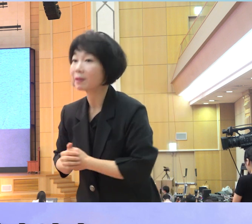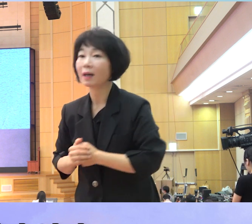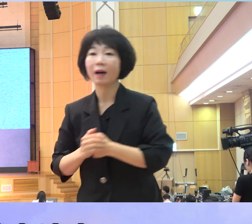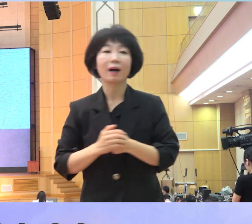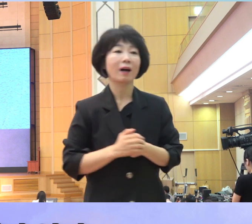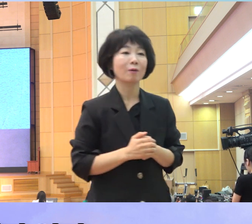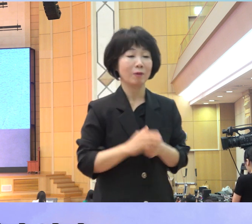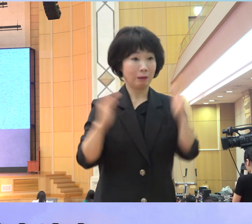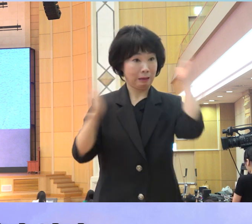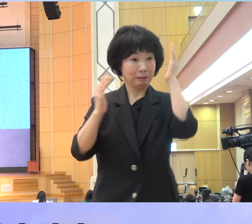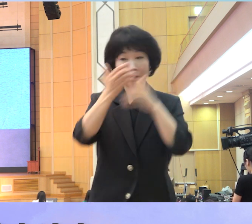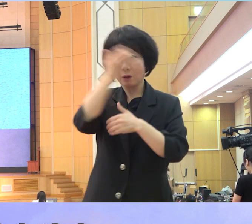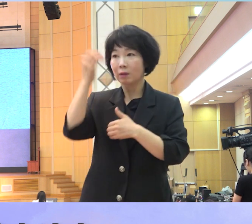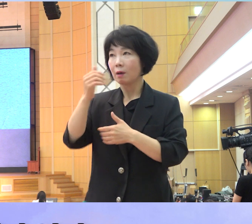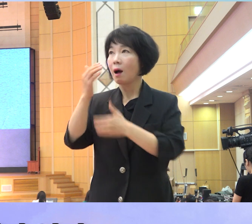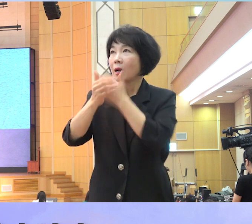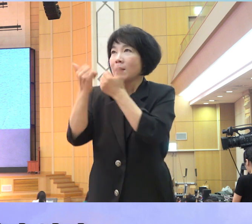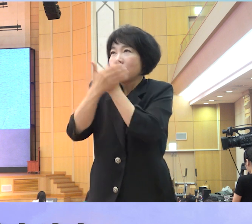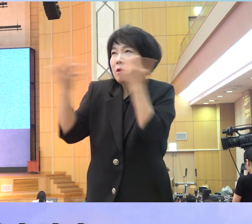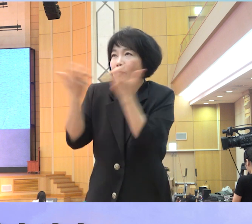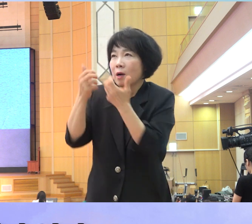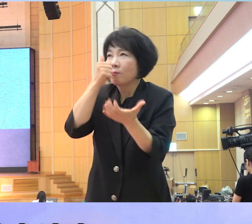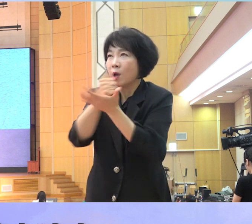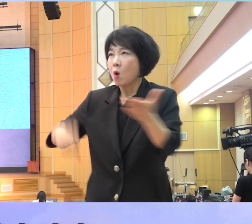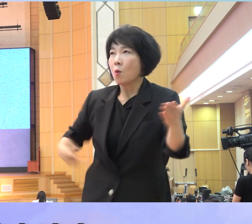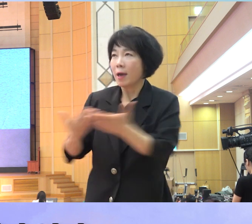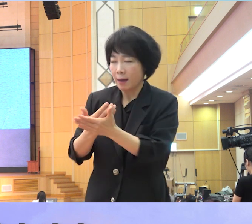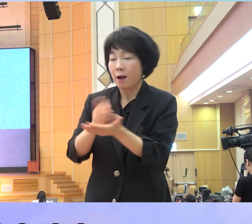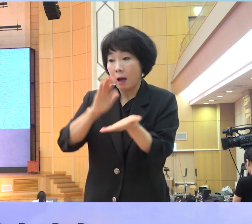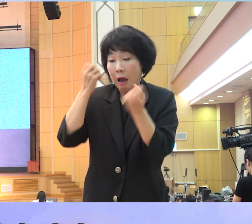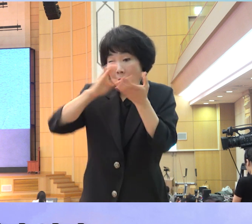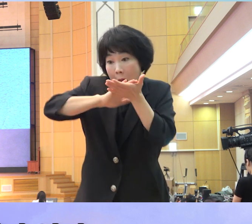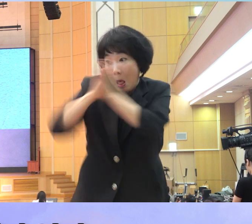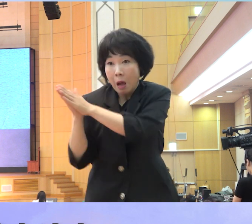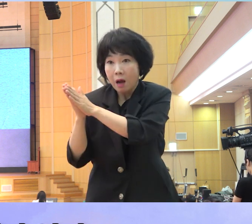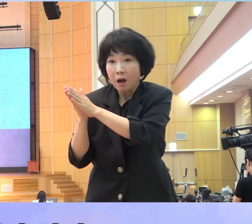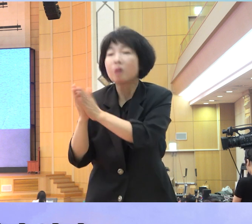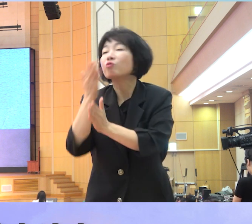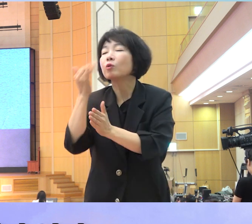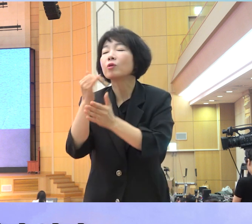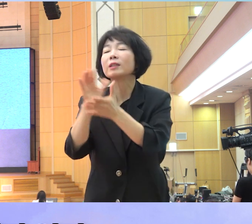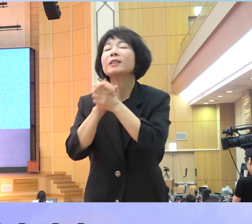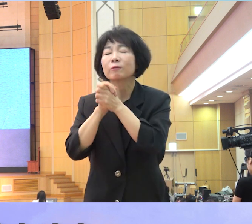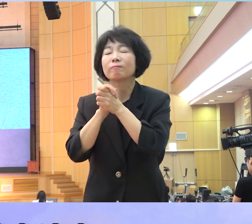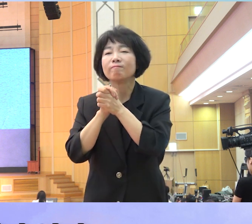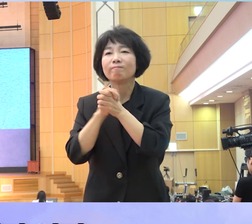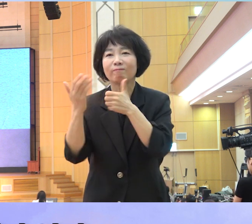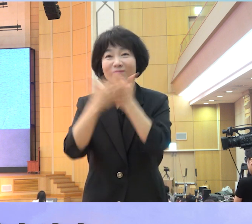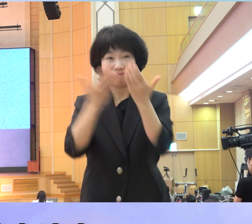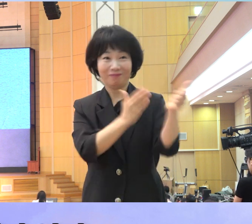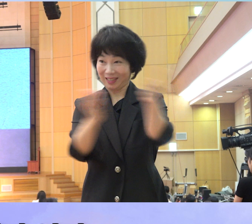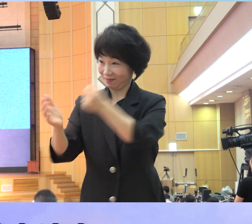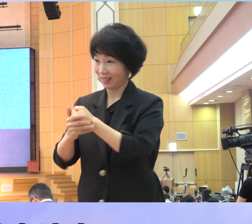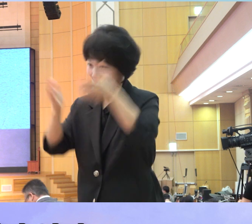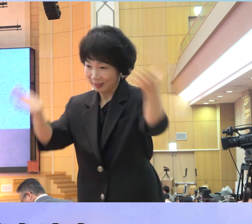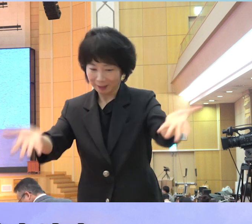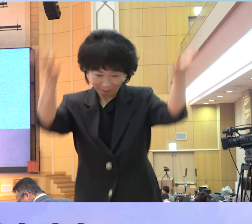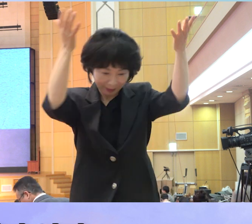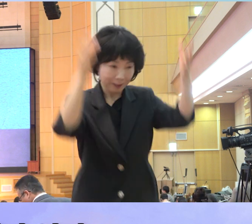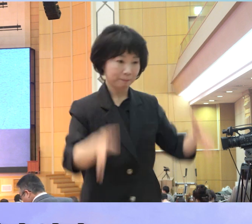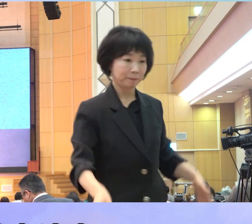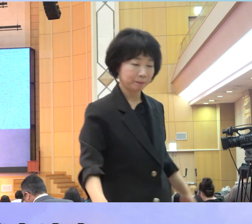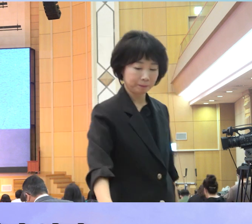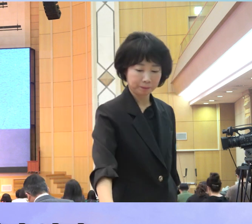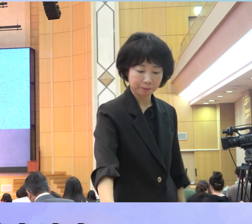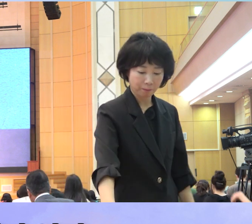받고 회개하고 여호와께 돌아오는 역사가 있기를 또 여러분 기도해 주시길 바라겠습니다. 다 그 자리에서 일어나시고 우리